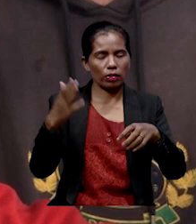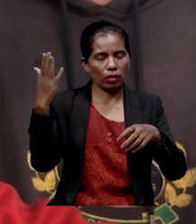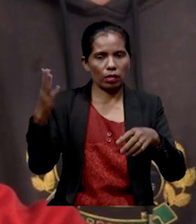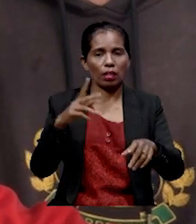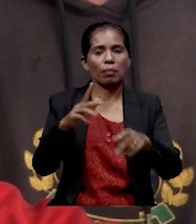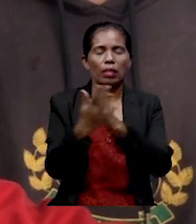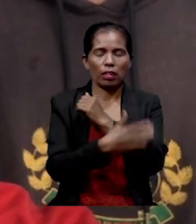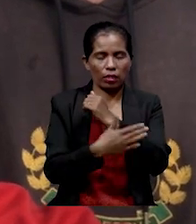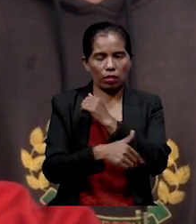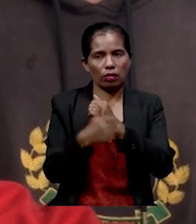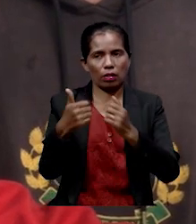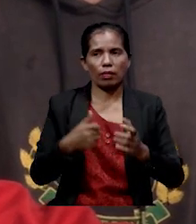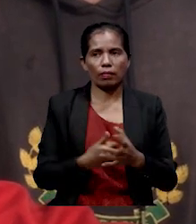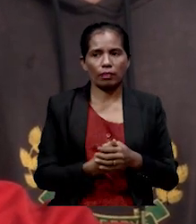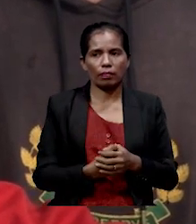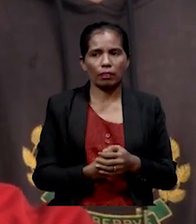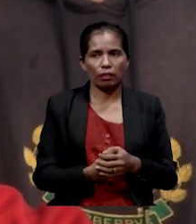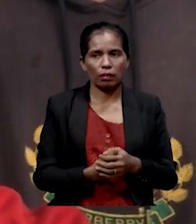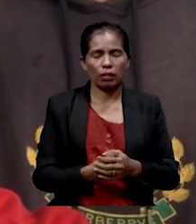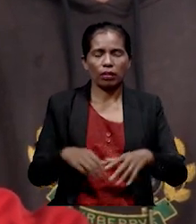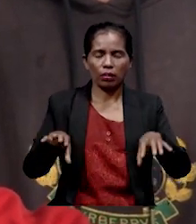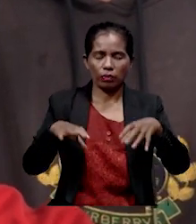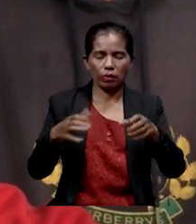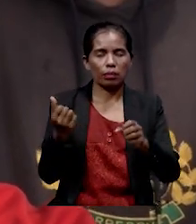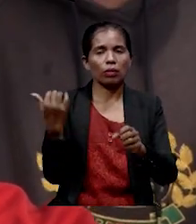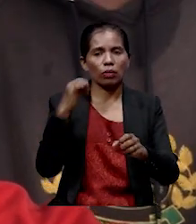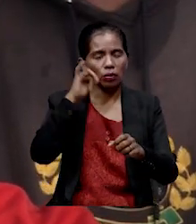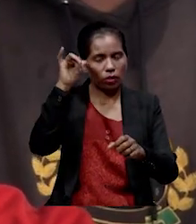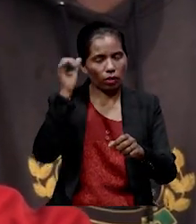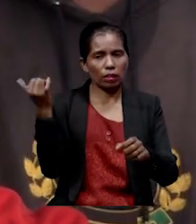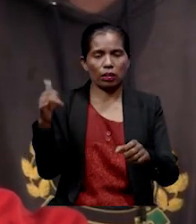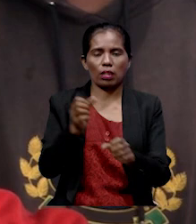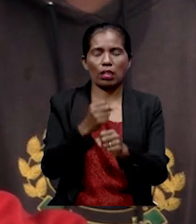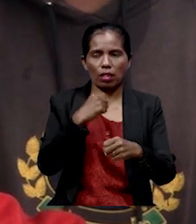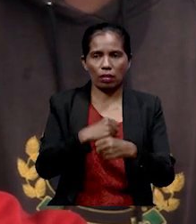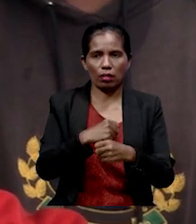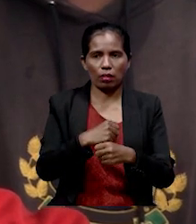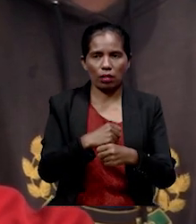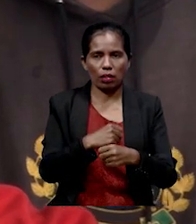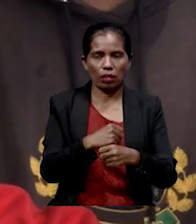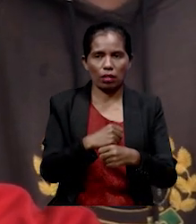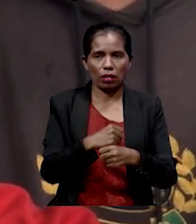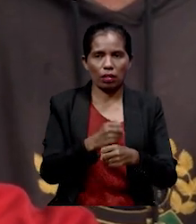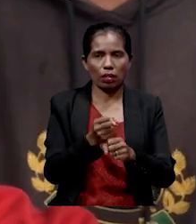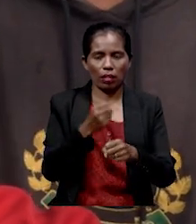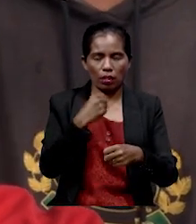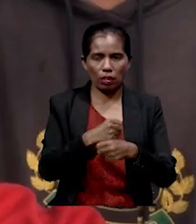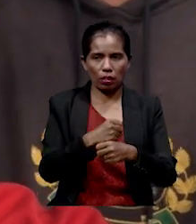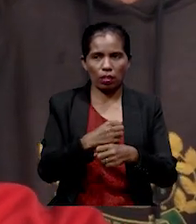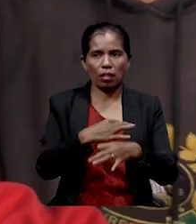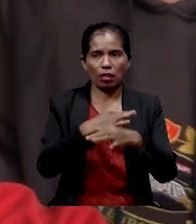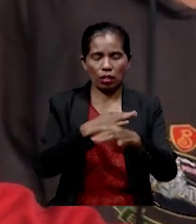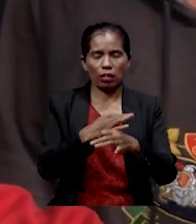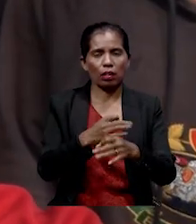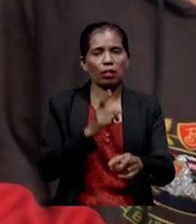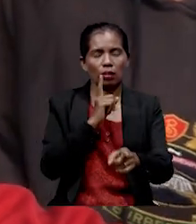maneira. Então, sistema neve sira horse khalo. Sistema neve sira halo ne sira hadi antes te kar